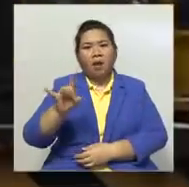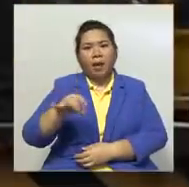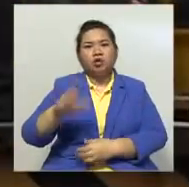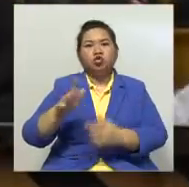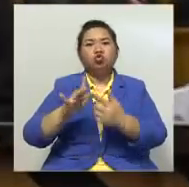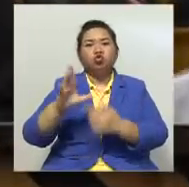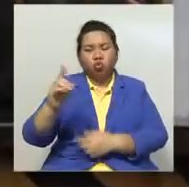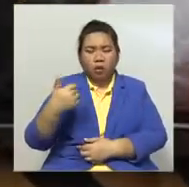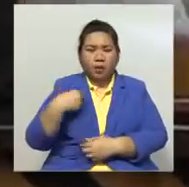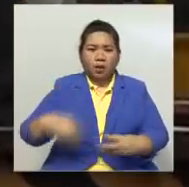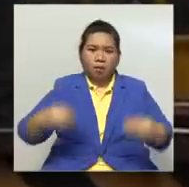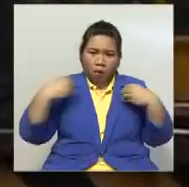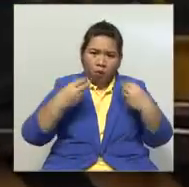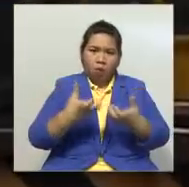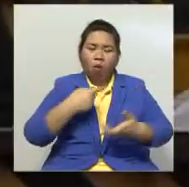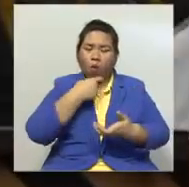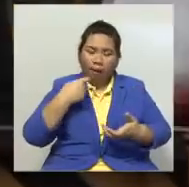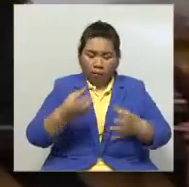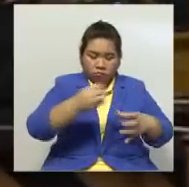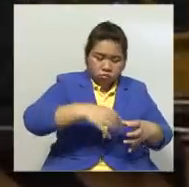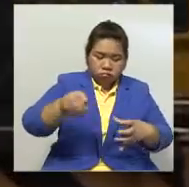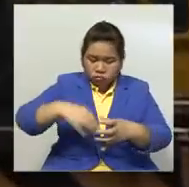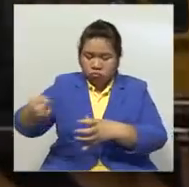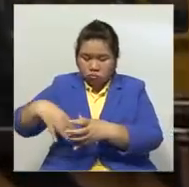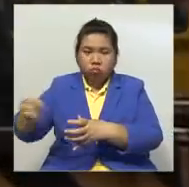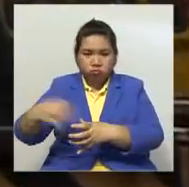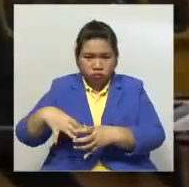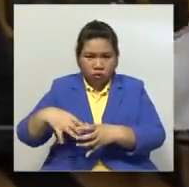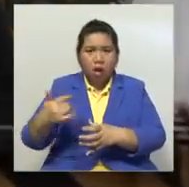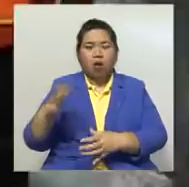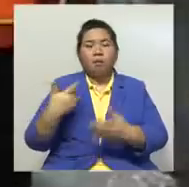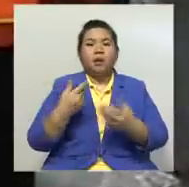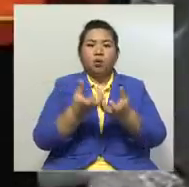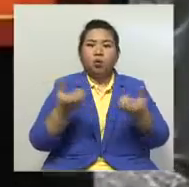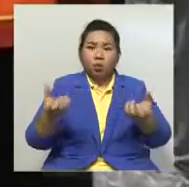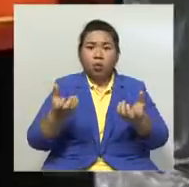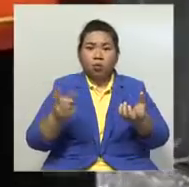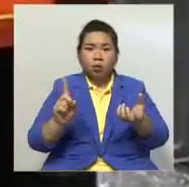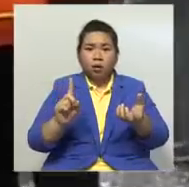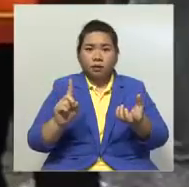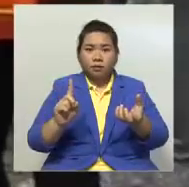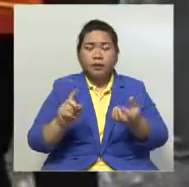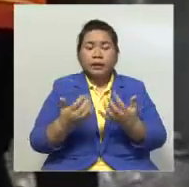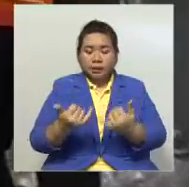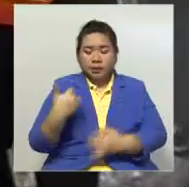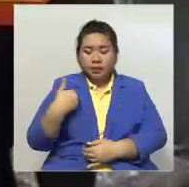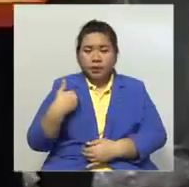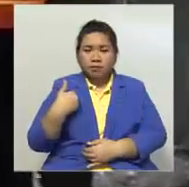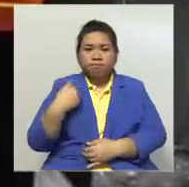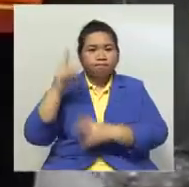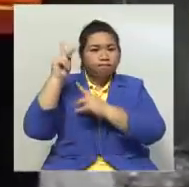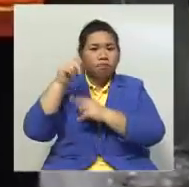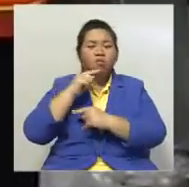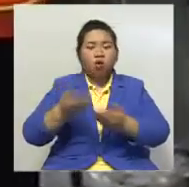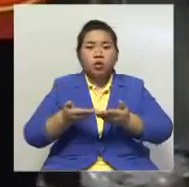าห่มอาหารแห้งสิ่งของเครื่องใช้ที่จำเป็นละค่ะพร้อมสนับสนุนเครื่องมืออุปกรณ์ต่างๆนอกจากนั้นนะคะยังได้ข่าวว่าจะมี